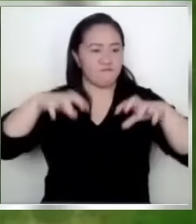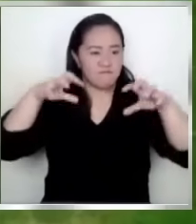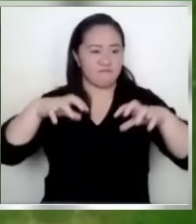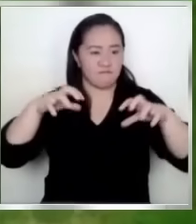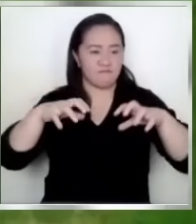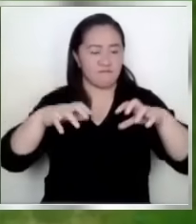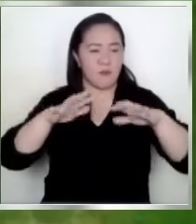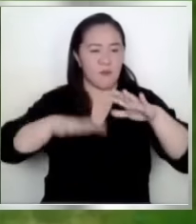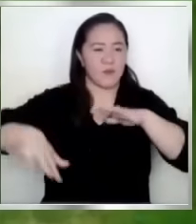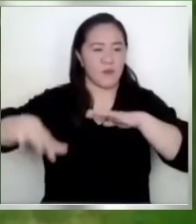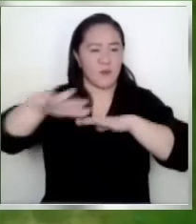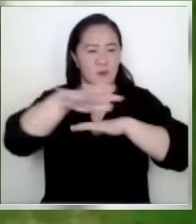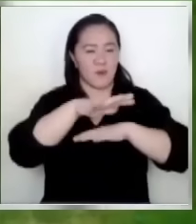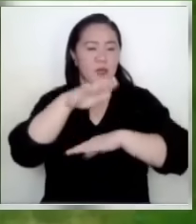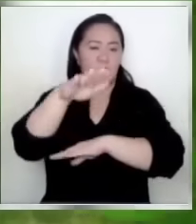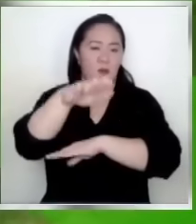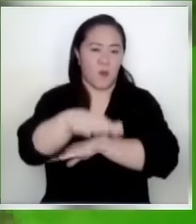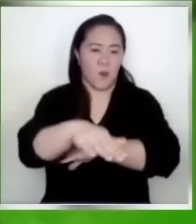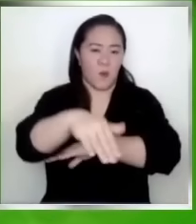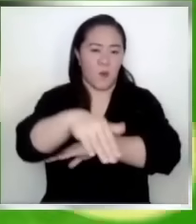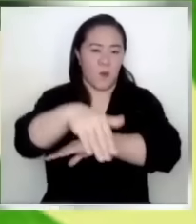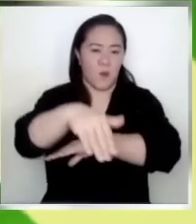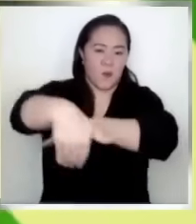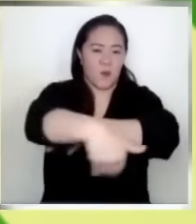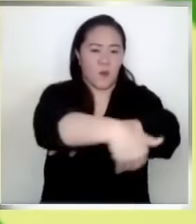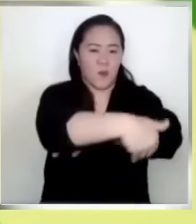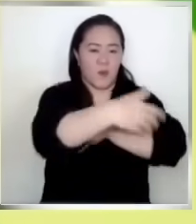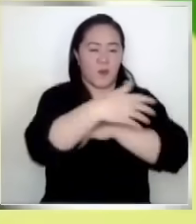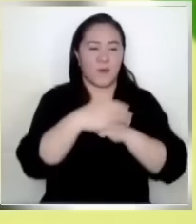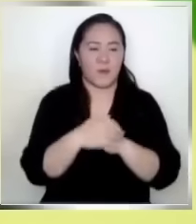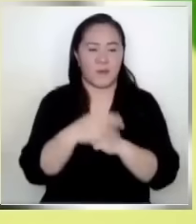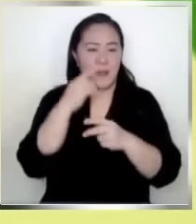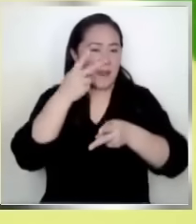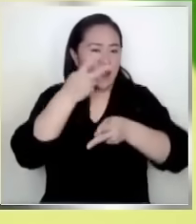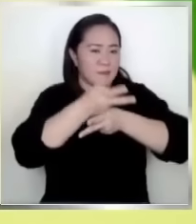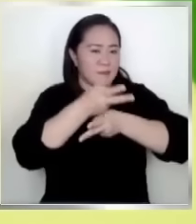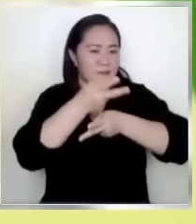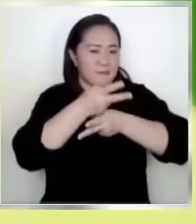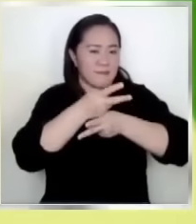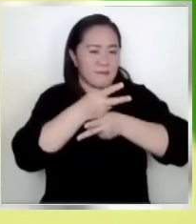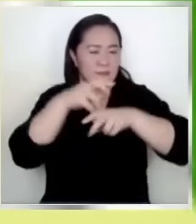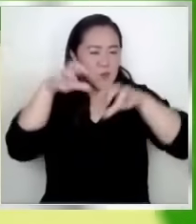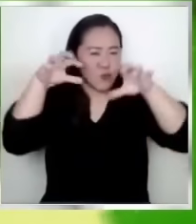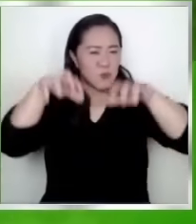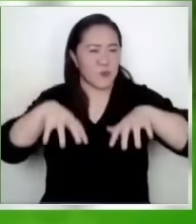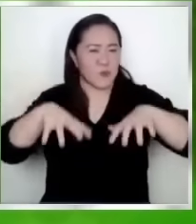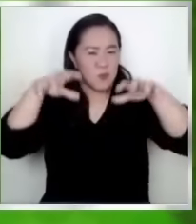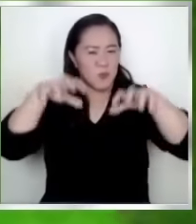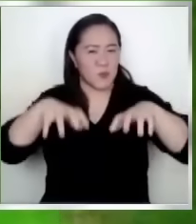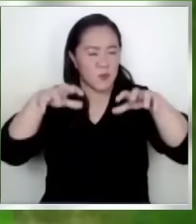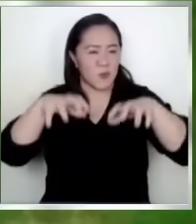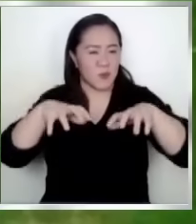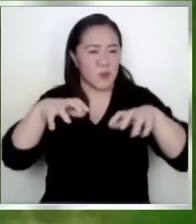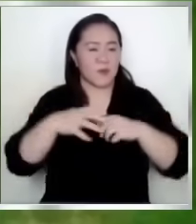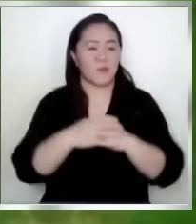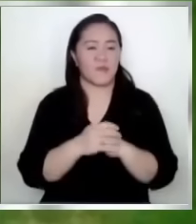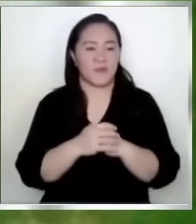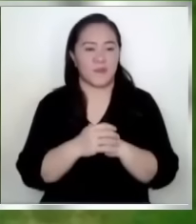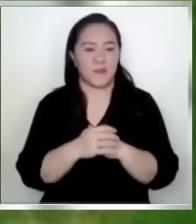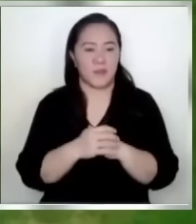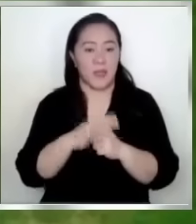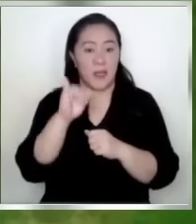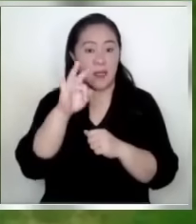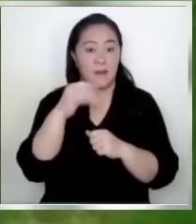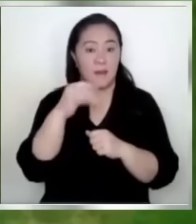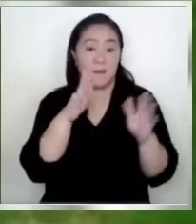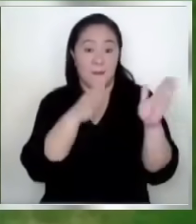buhos din sa hapon at gabi, kaya mag-monitor po muna tayo ng rainfall advisories ng PAGASA bago ho ituloy ang pinaplanong lakad this